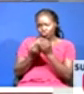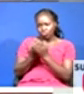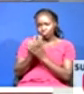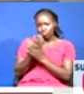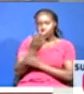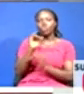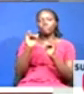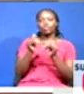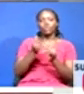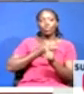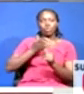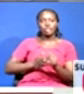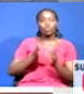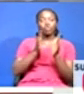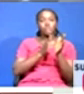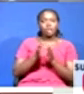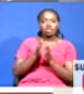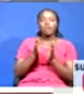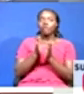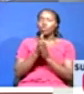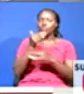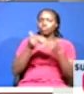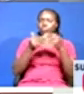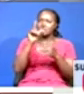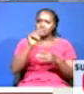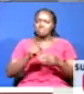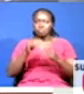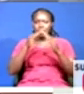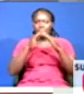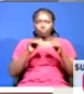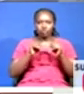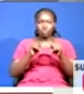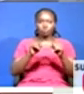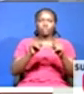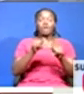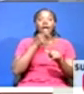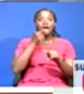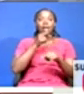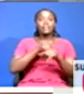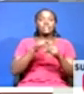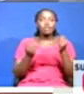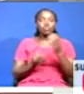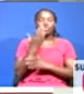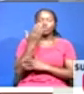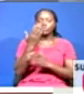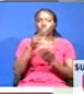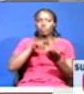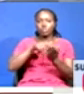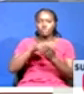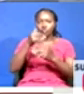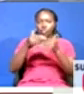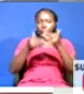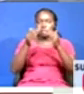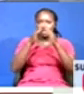wa nyumba kupitia kwa mpango wa kujenga nyumba za gharama nafuu unaendelea. Akiongea wakati wa hafla ya uzinduzi wa mradi wa ujenzi wa nyumba